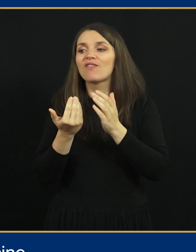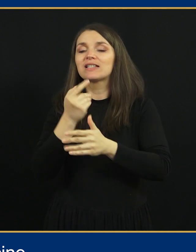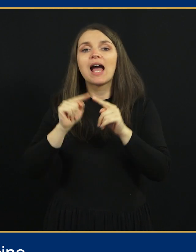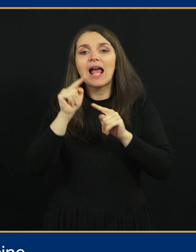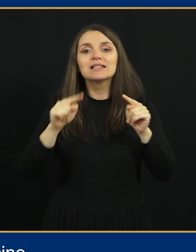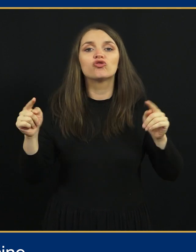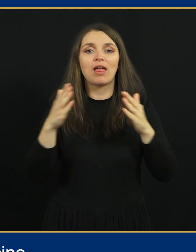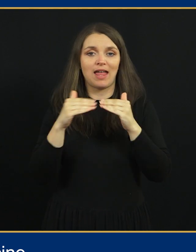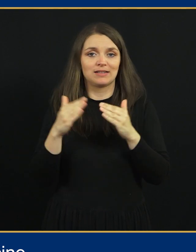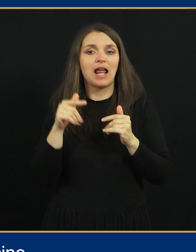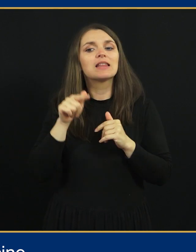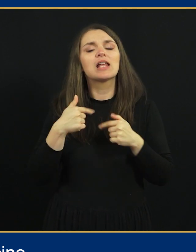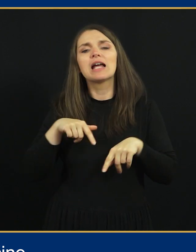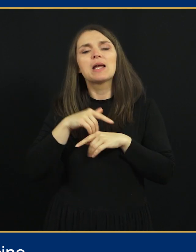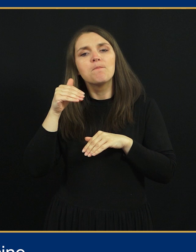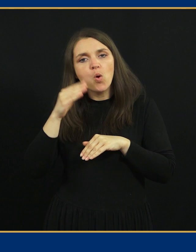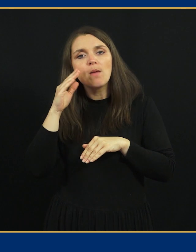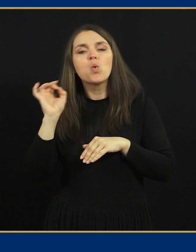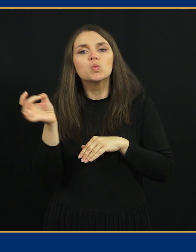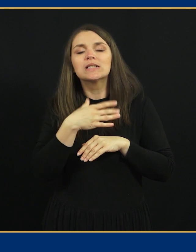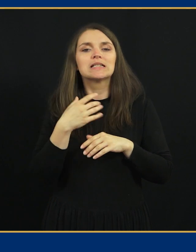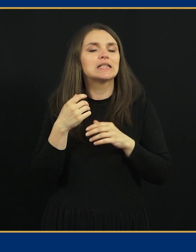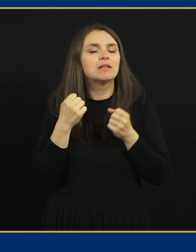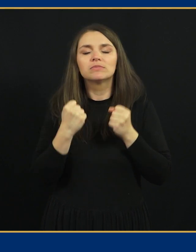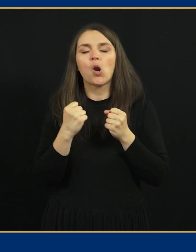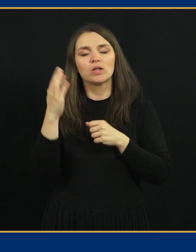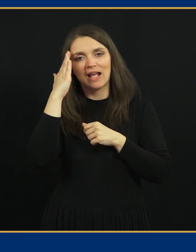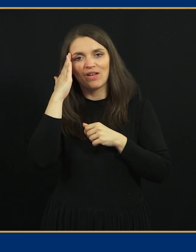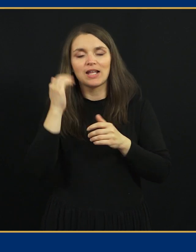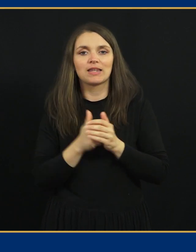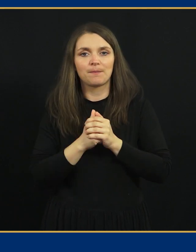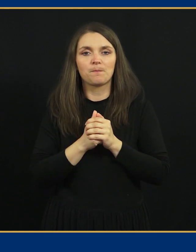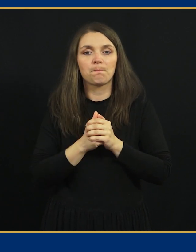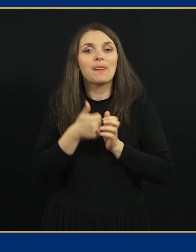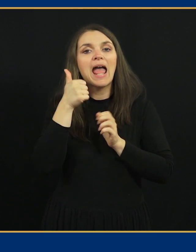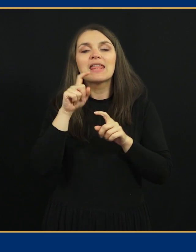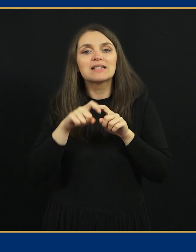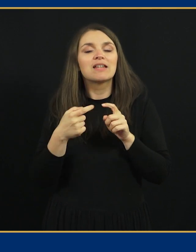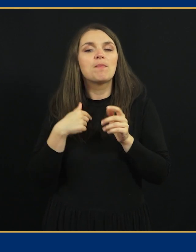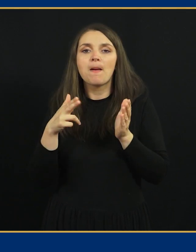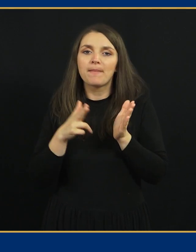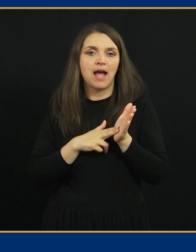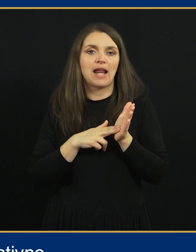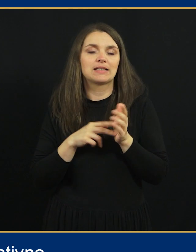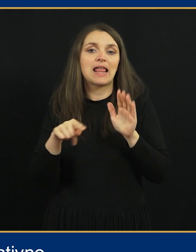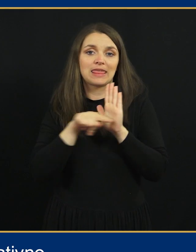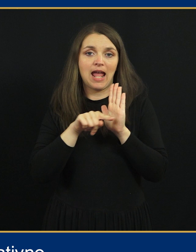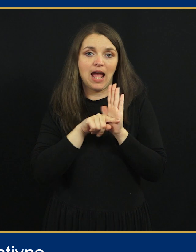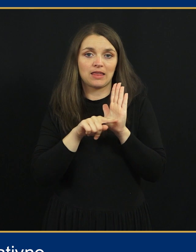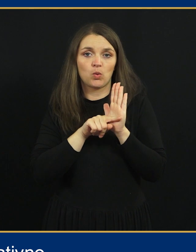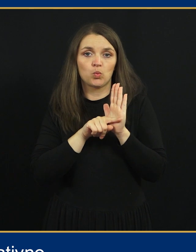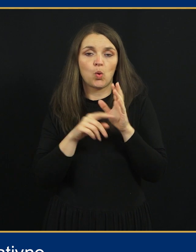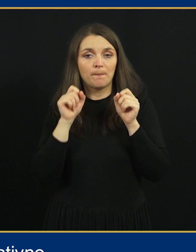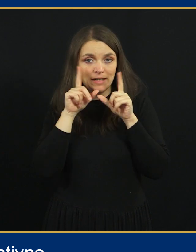različne rešitve za različna naselja. Tega se moramo vsi še kako zavedati. Ena zadeva me je pa